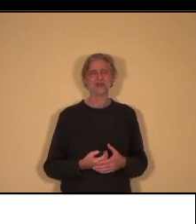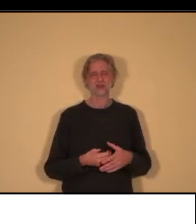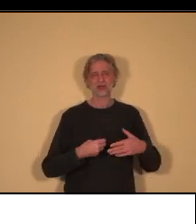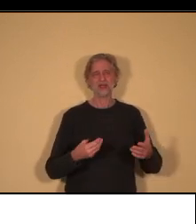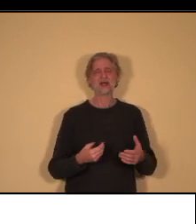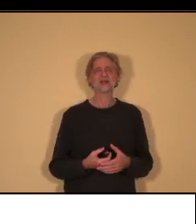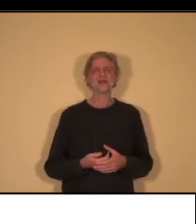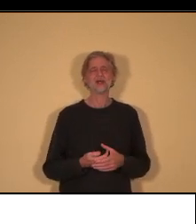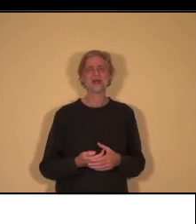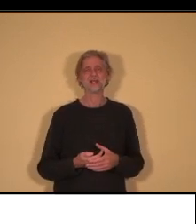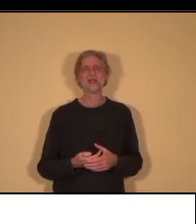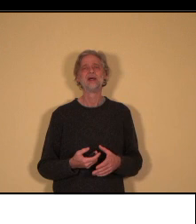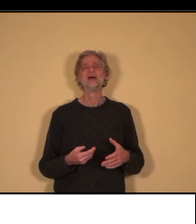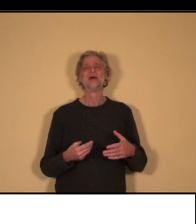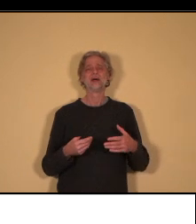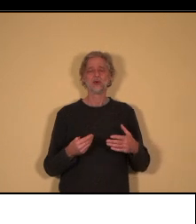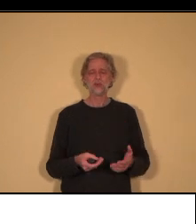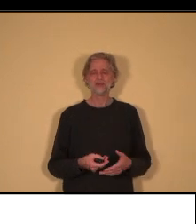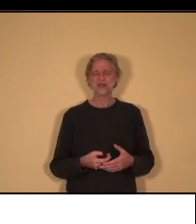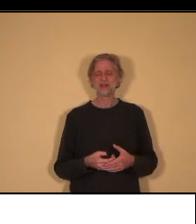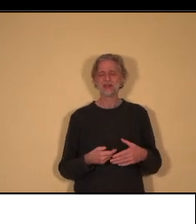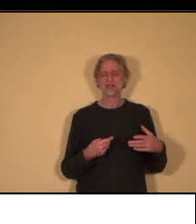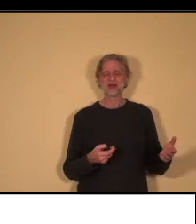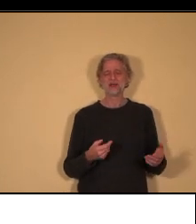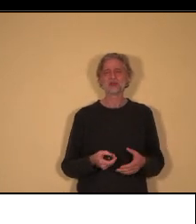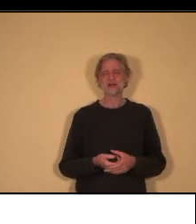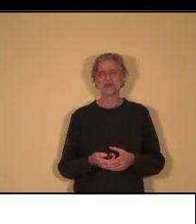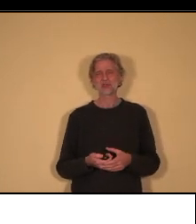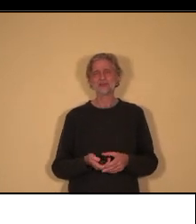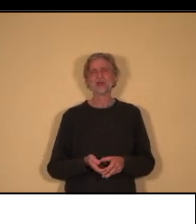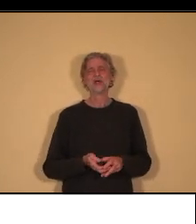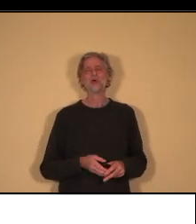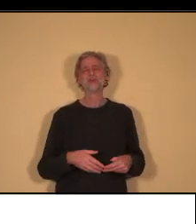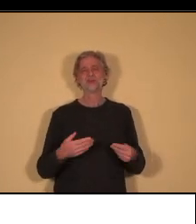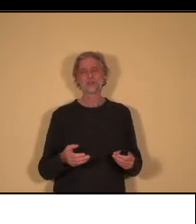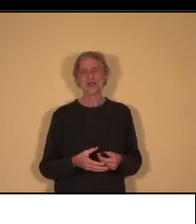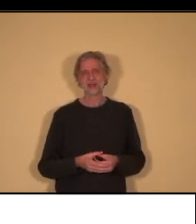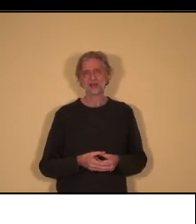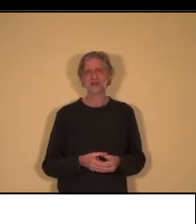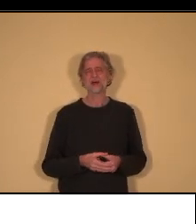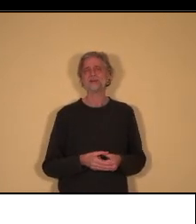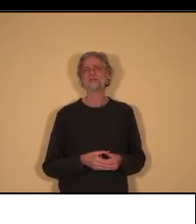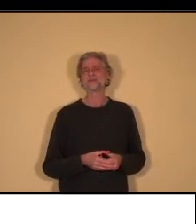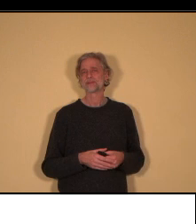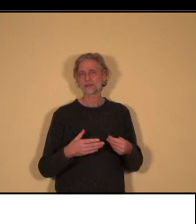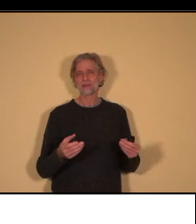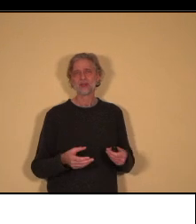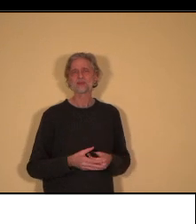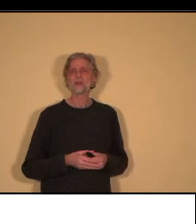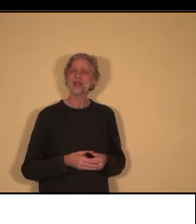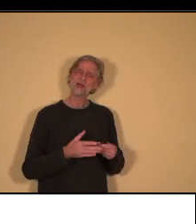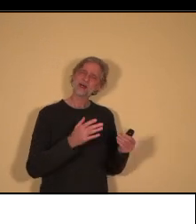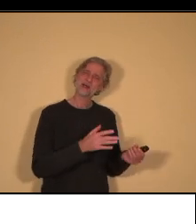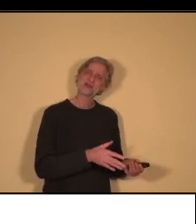ich nenne das jetzt mal regenerative Energie, umgewandelt in Methan oder Wasserstoff, um sie zu speichern erstmal.